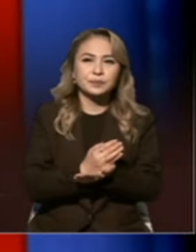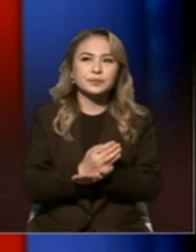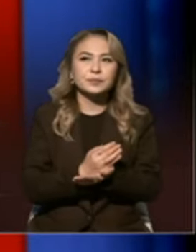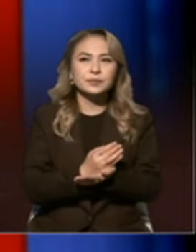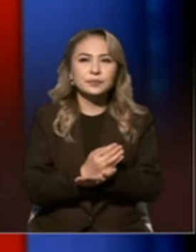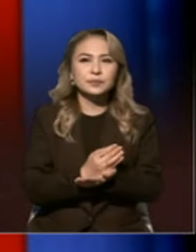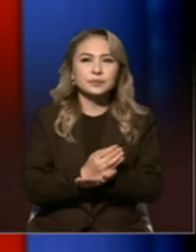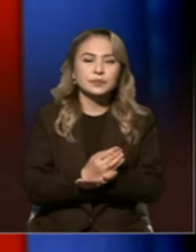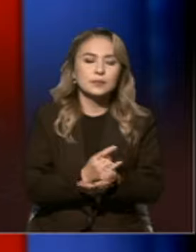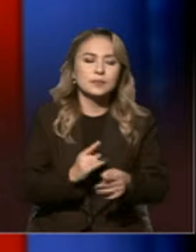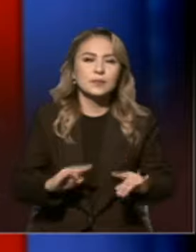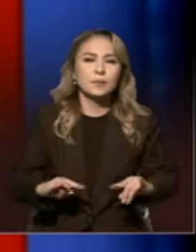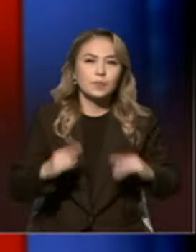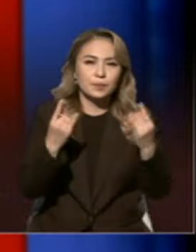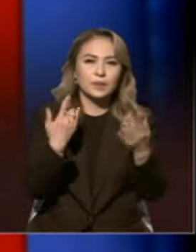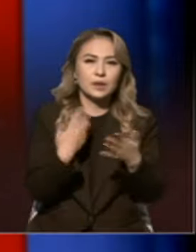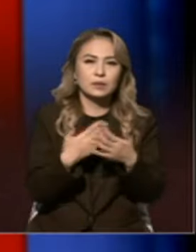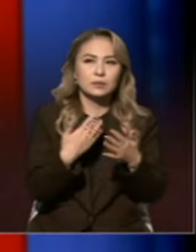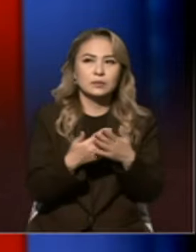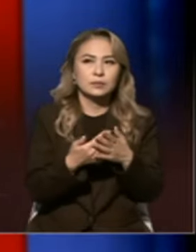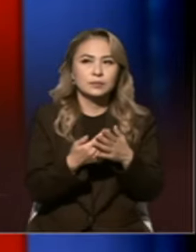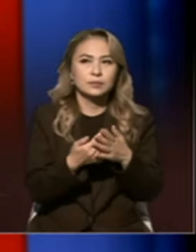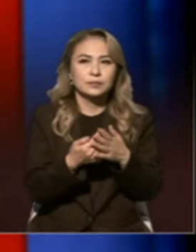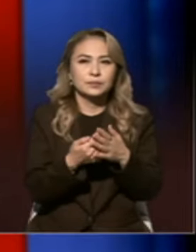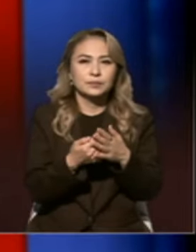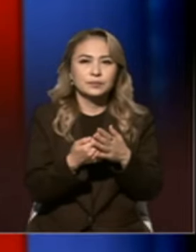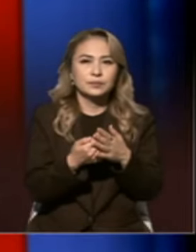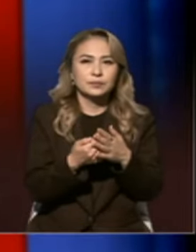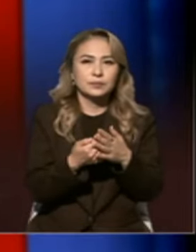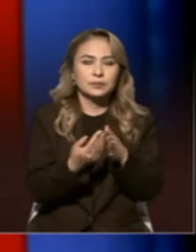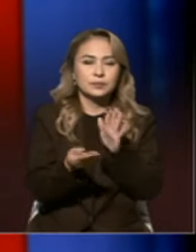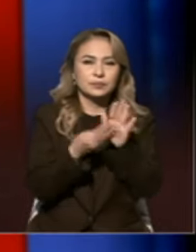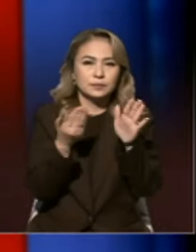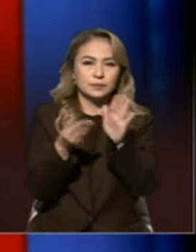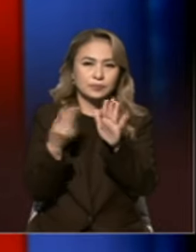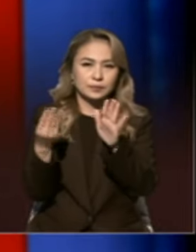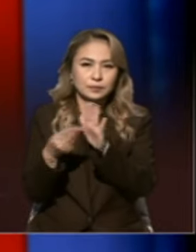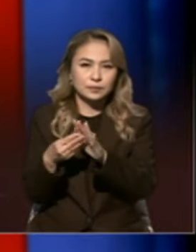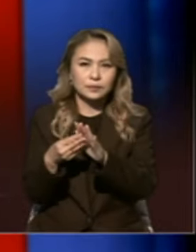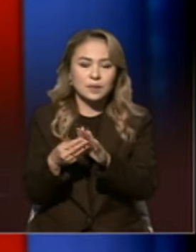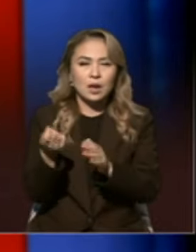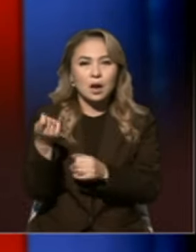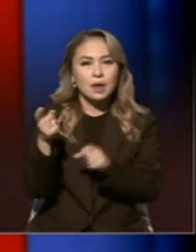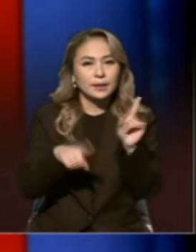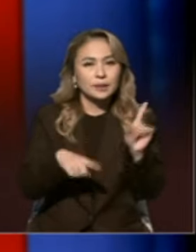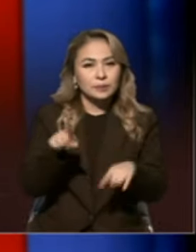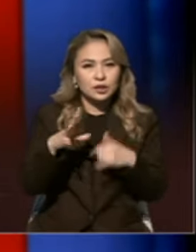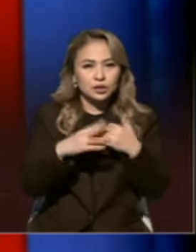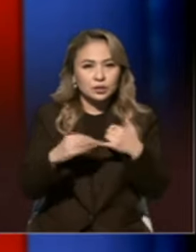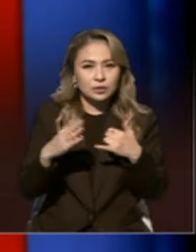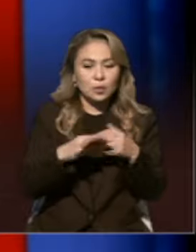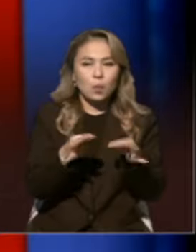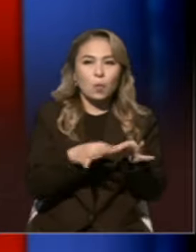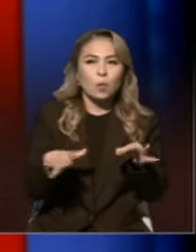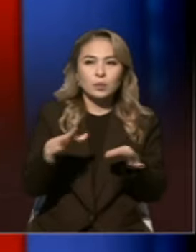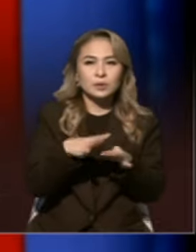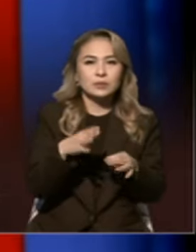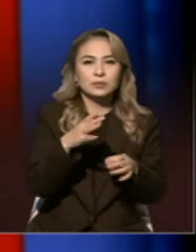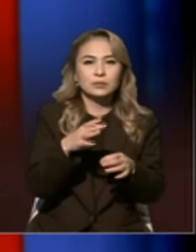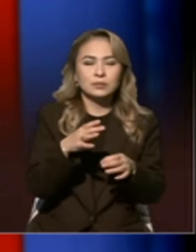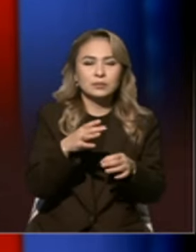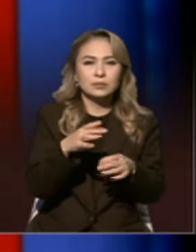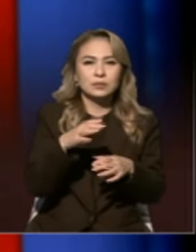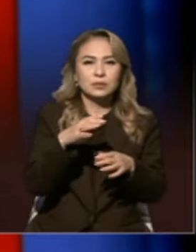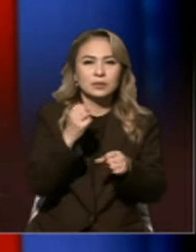Кәдімгі кесек қиып, кірпіштен жаңағы обжиг, сыртын жаңағы ысылап, әдемілеп. Ал кейбір жерлерде, мысалы кейбір облыстарда саван үйлер жасайып